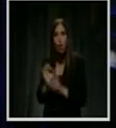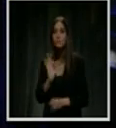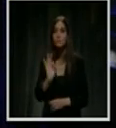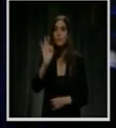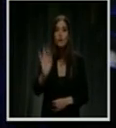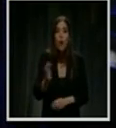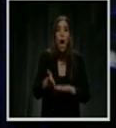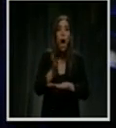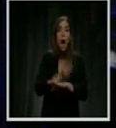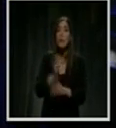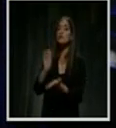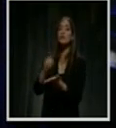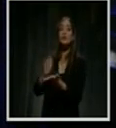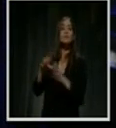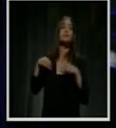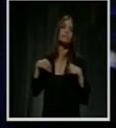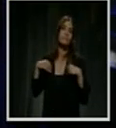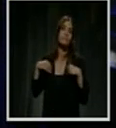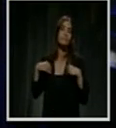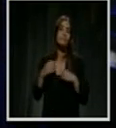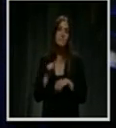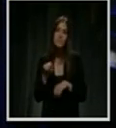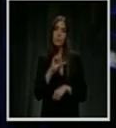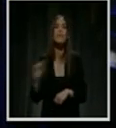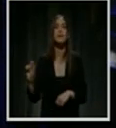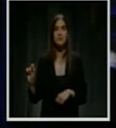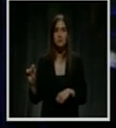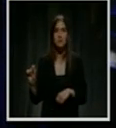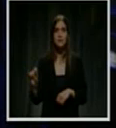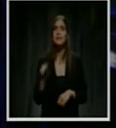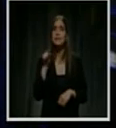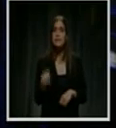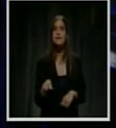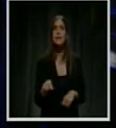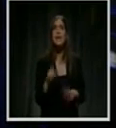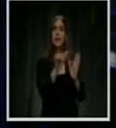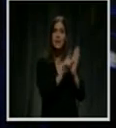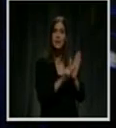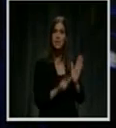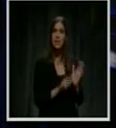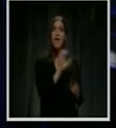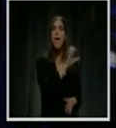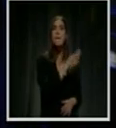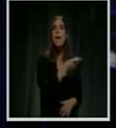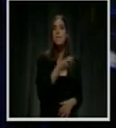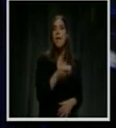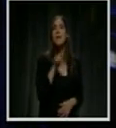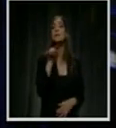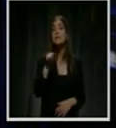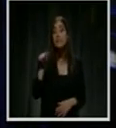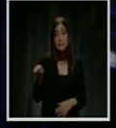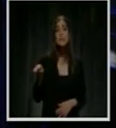illi huwa maġġel il-pożizzjoni li trid il-familja politika illi inti tifforma parti minnha, l-EPP. Jiġifieri li